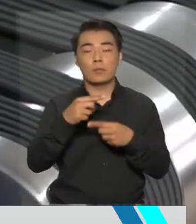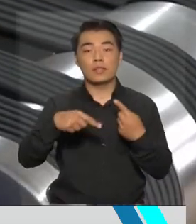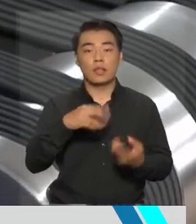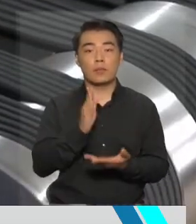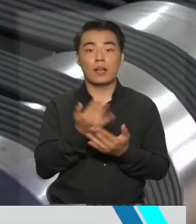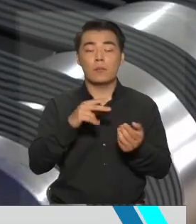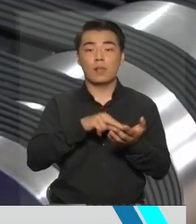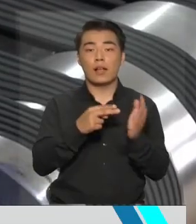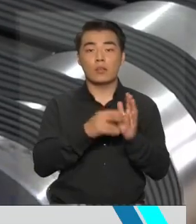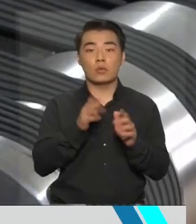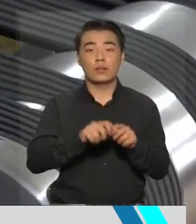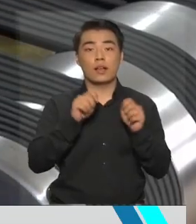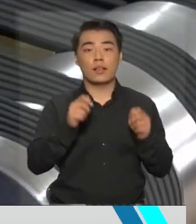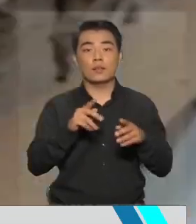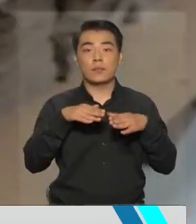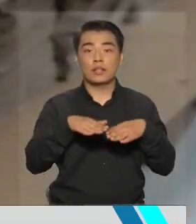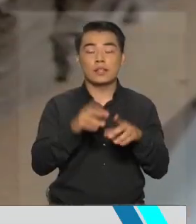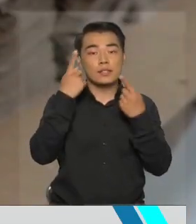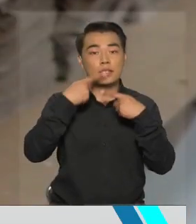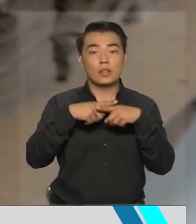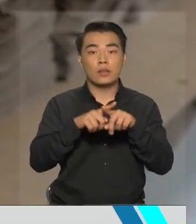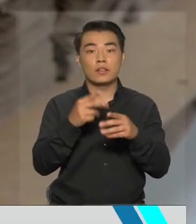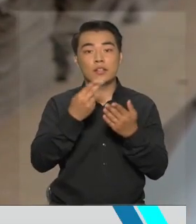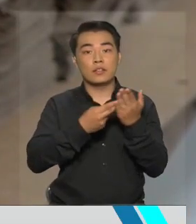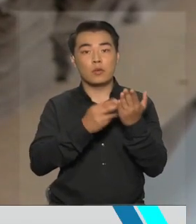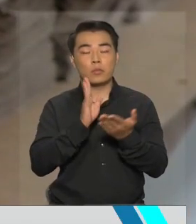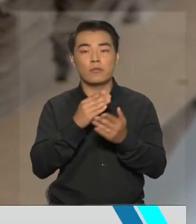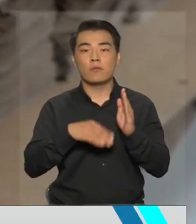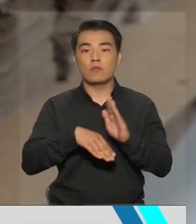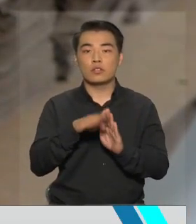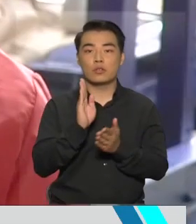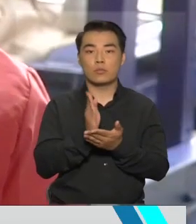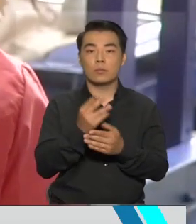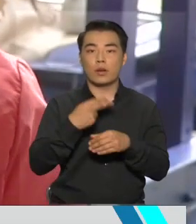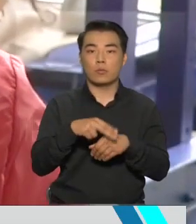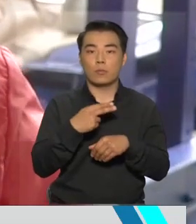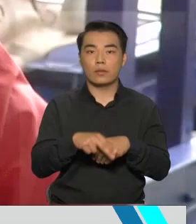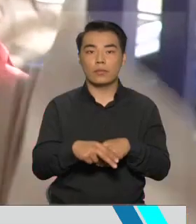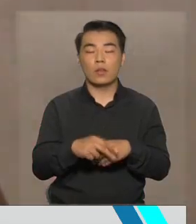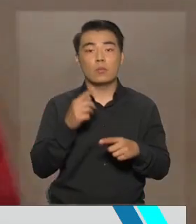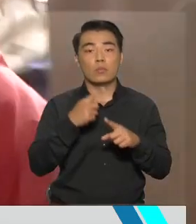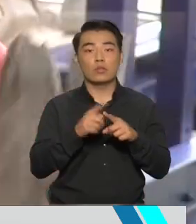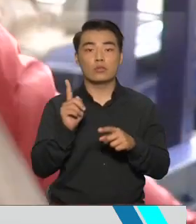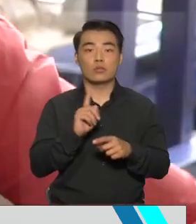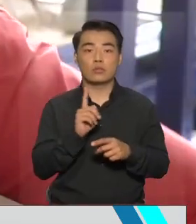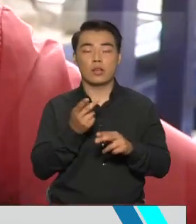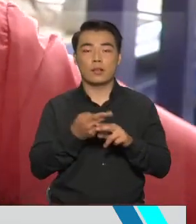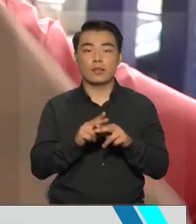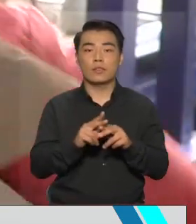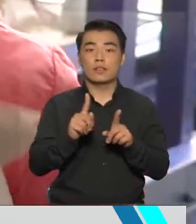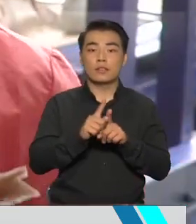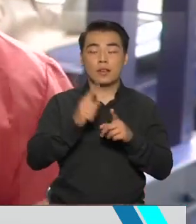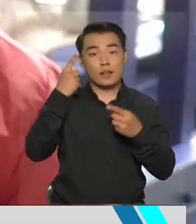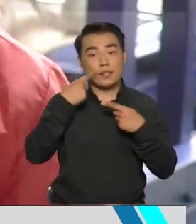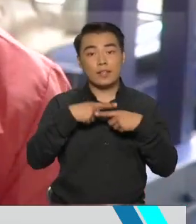в планах установить прибор для нанесения рисунка, тогда спрос будет выше. Плюс в том, что у нас плотность 50